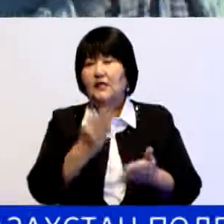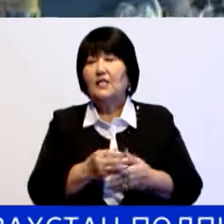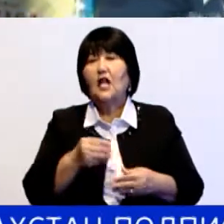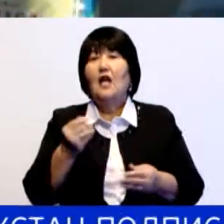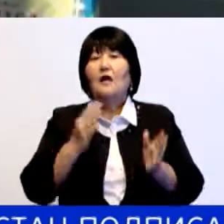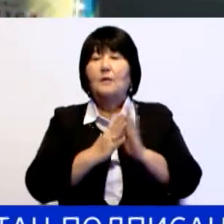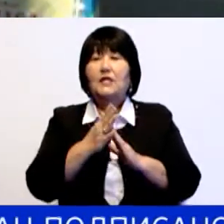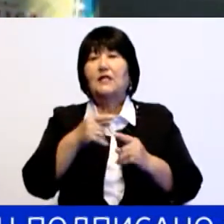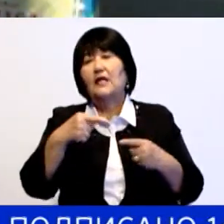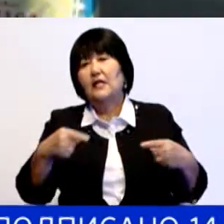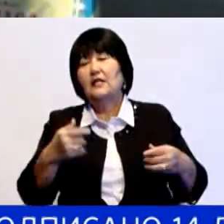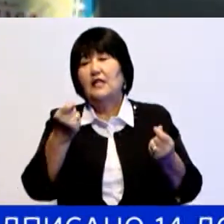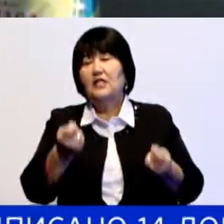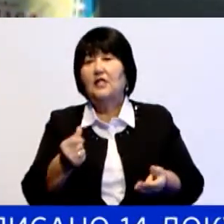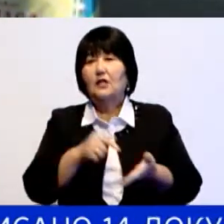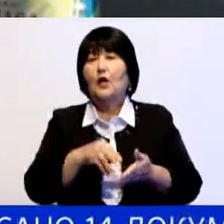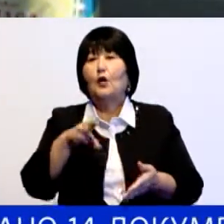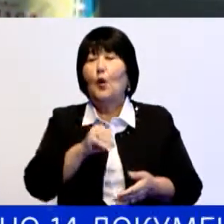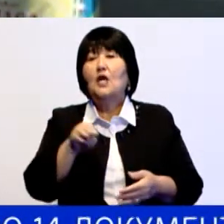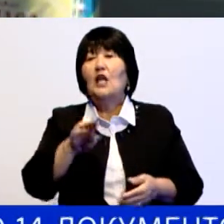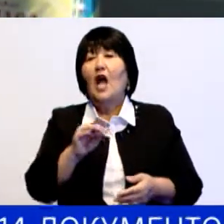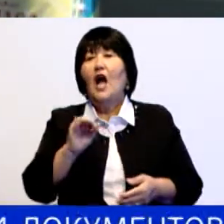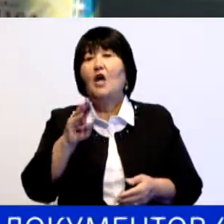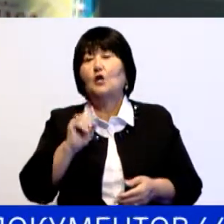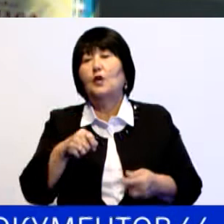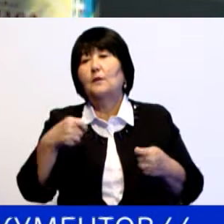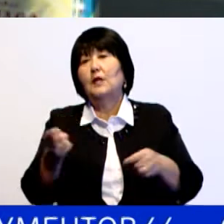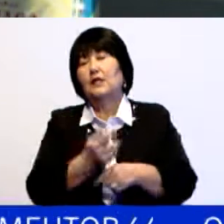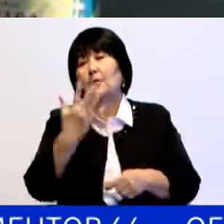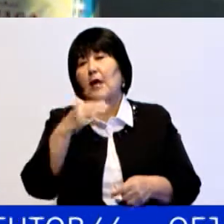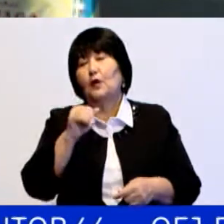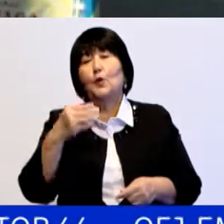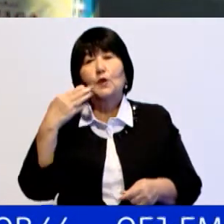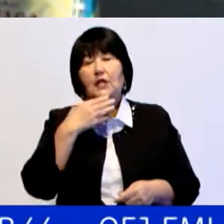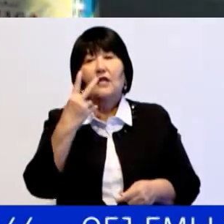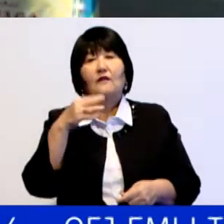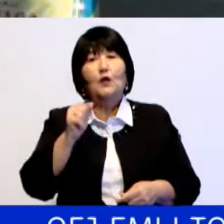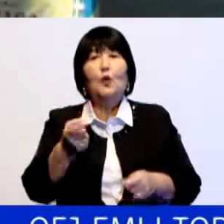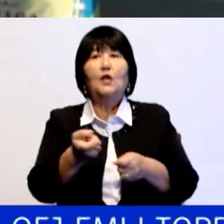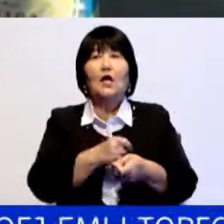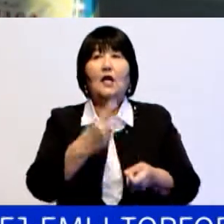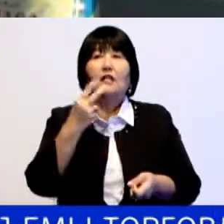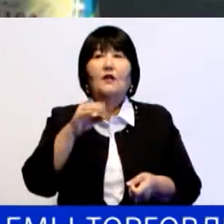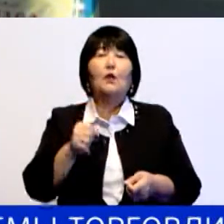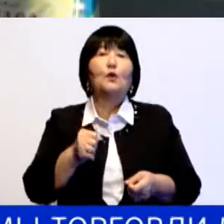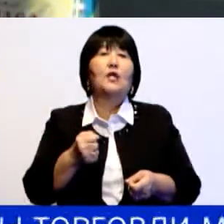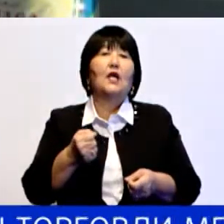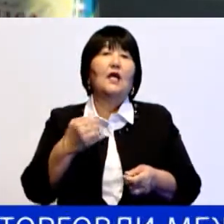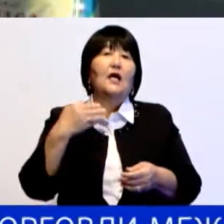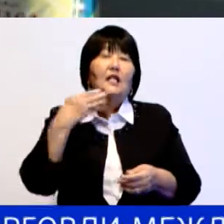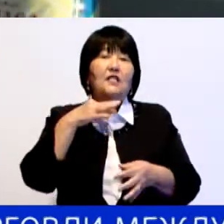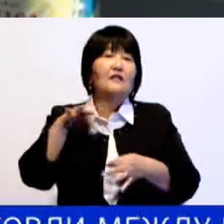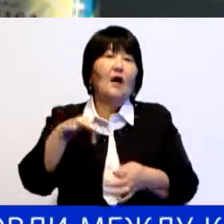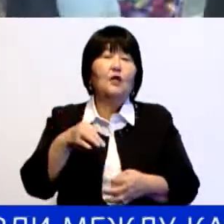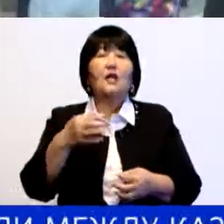пшеница люцерна по низким ценам то жанажол привёз на ярмарку 5 тонн риса 2 тонны картошки 2 тонны отходов